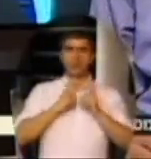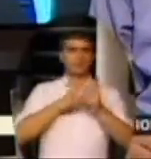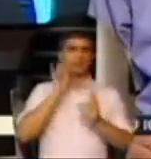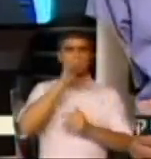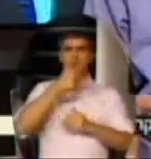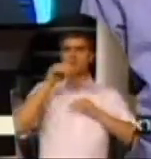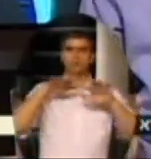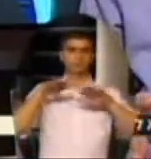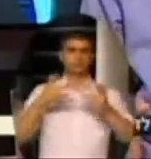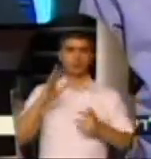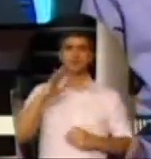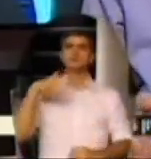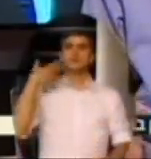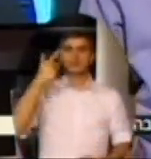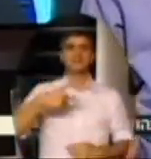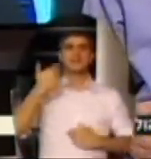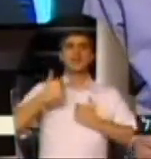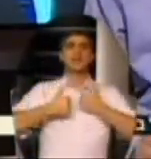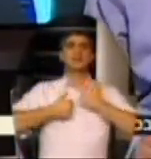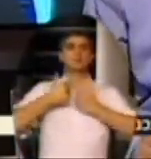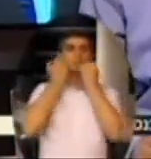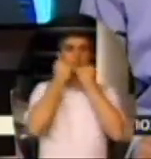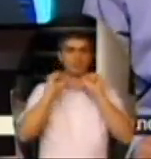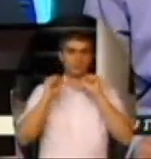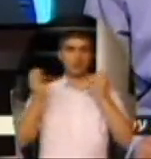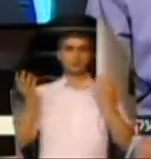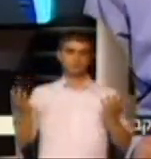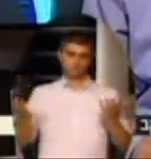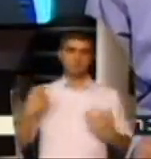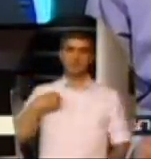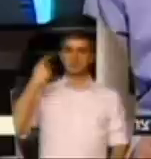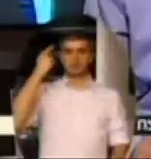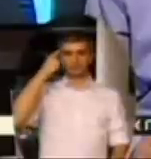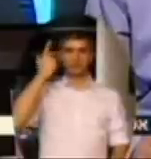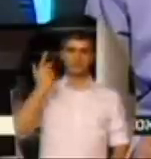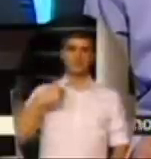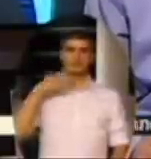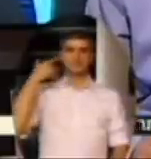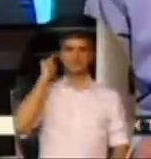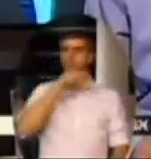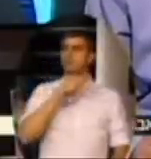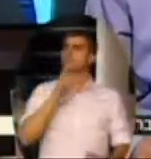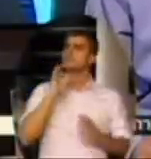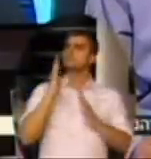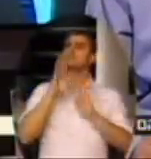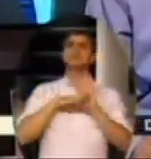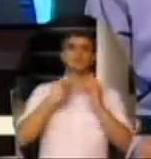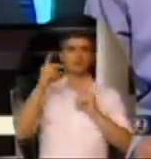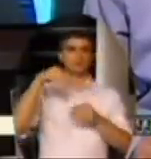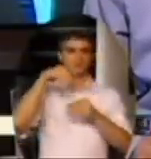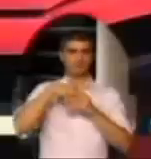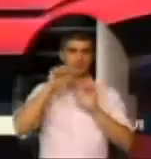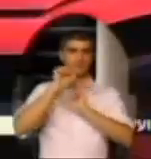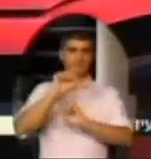בראש הממשלה כשיגיע התמודדות דמוקרטית אז אני מניח שאני אהייה שם כן למען הסדר הטוב הצבעת